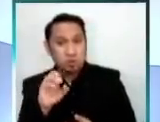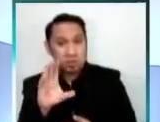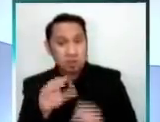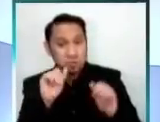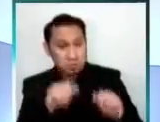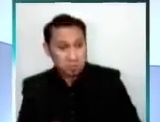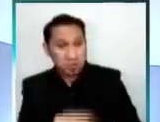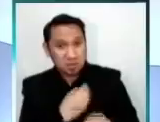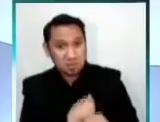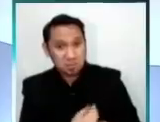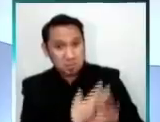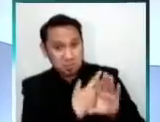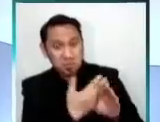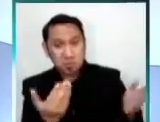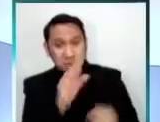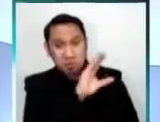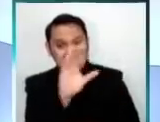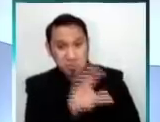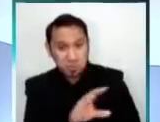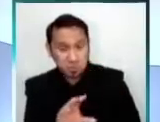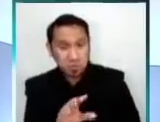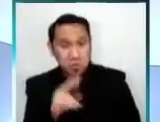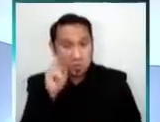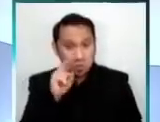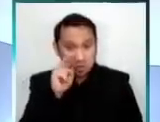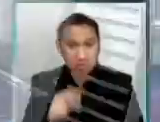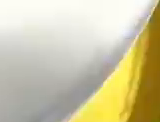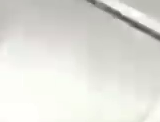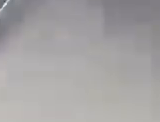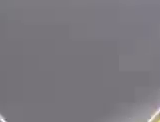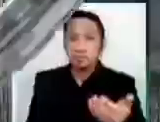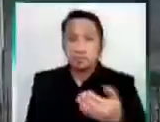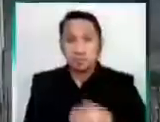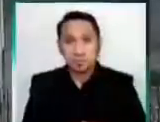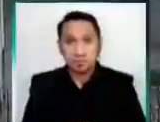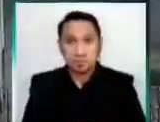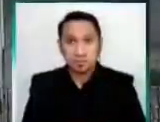magpakita man lang sana si Marcos kahit sa video? May report si Sandra Aguinaldo.